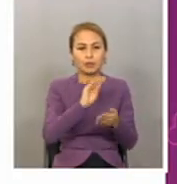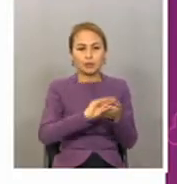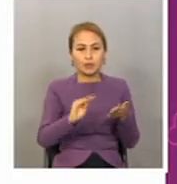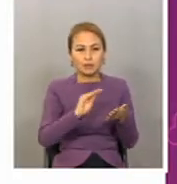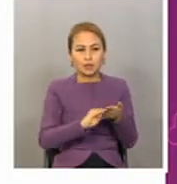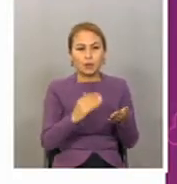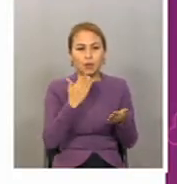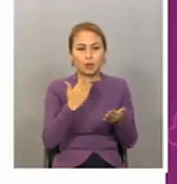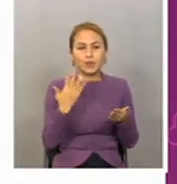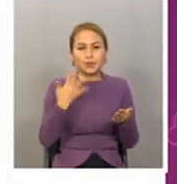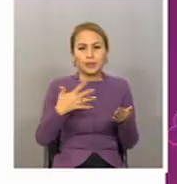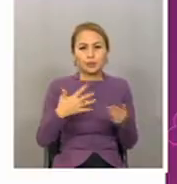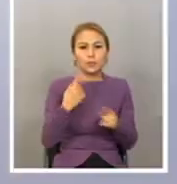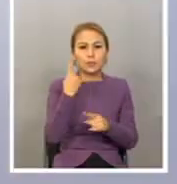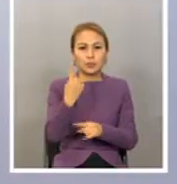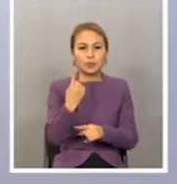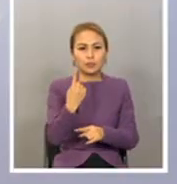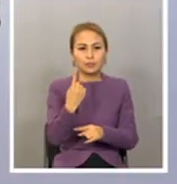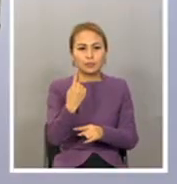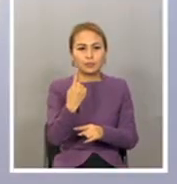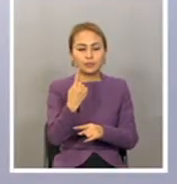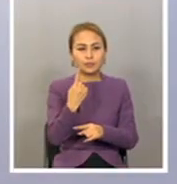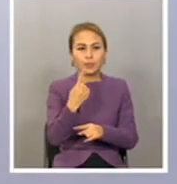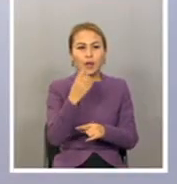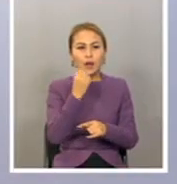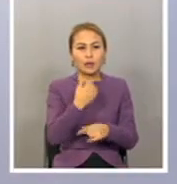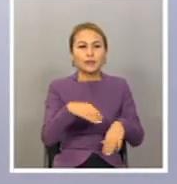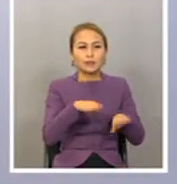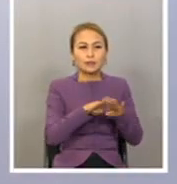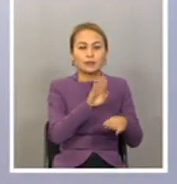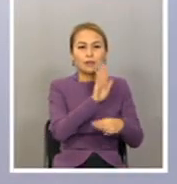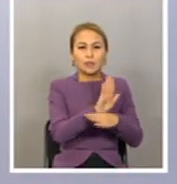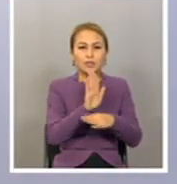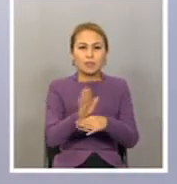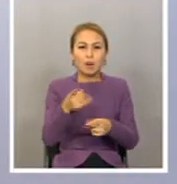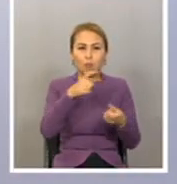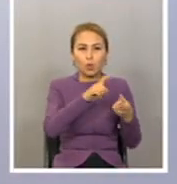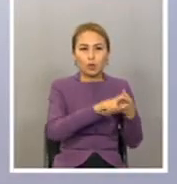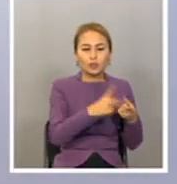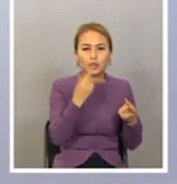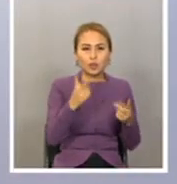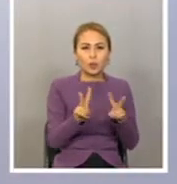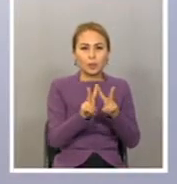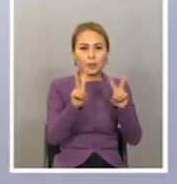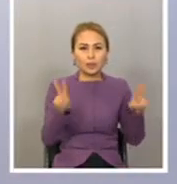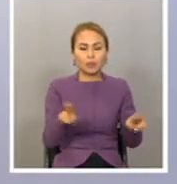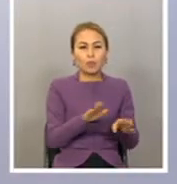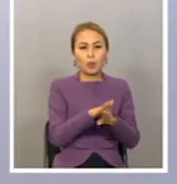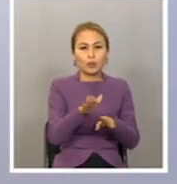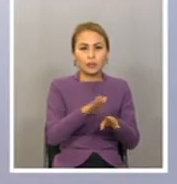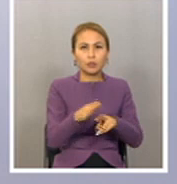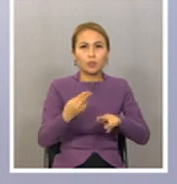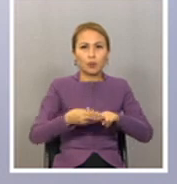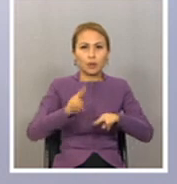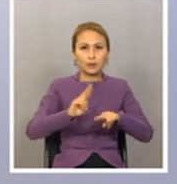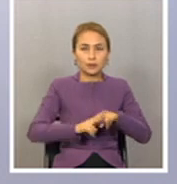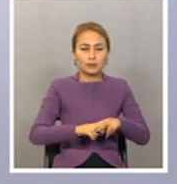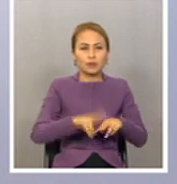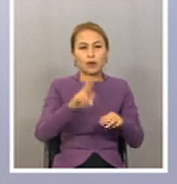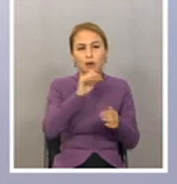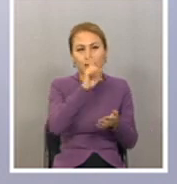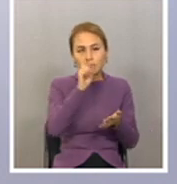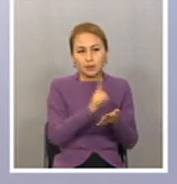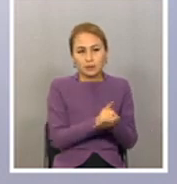оныкі 50-ден 1 болады. Ал енді тапсырма бойынша екеуі бірігіп орындайтын болғандықтан, әрине, екі